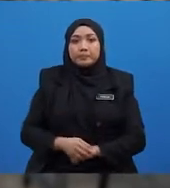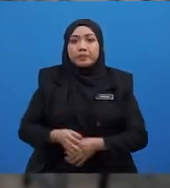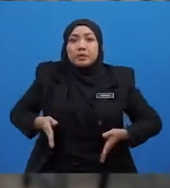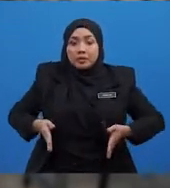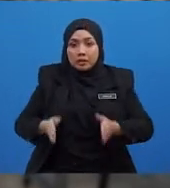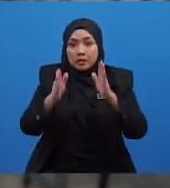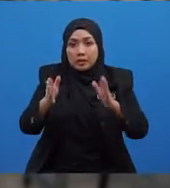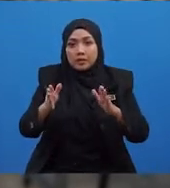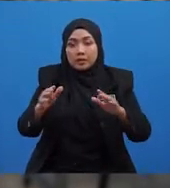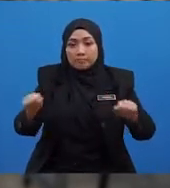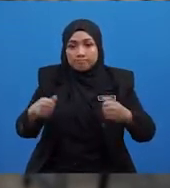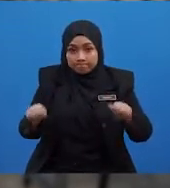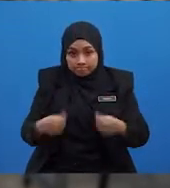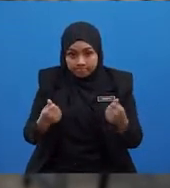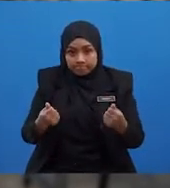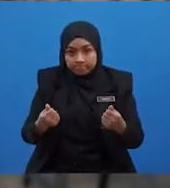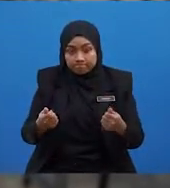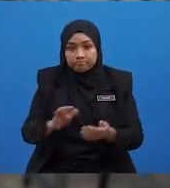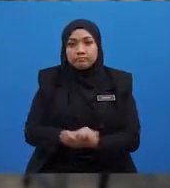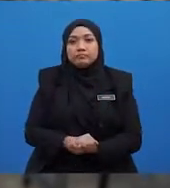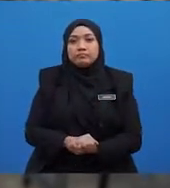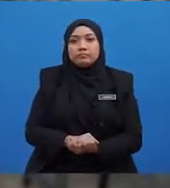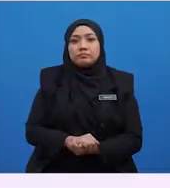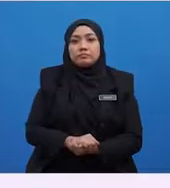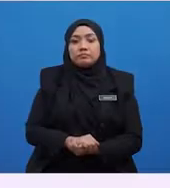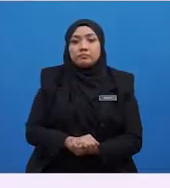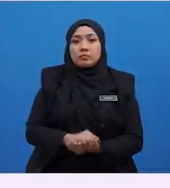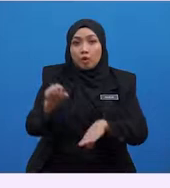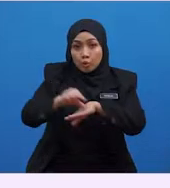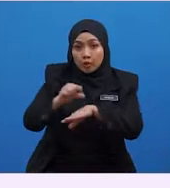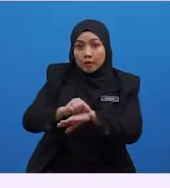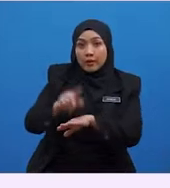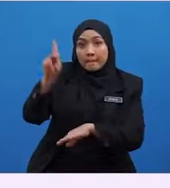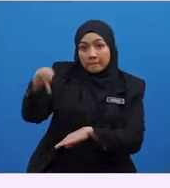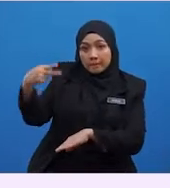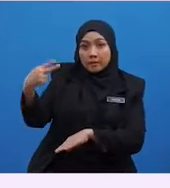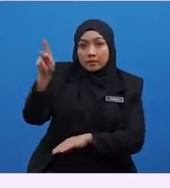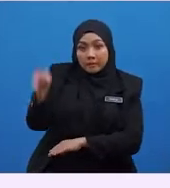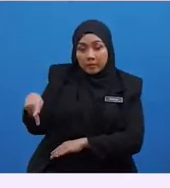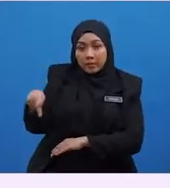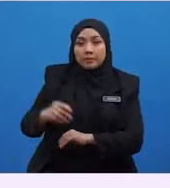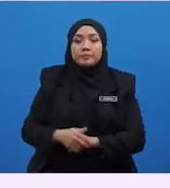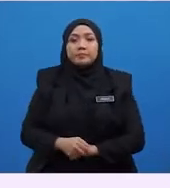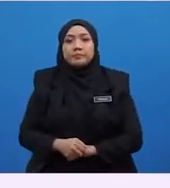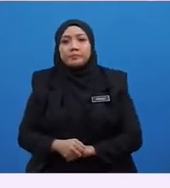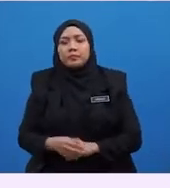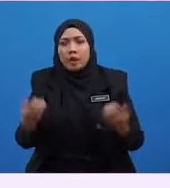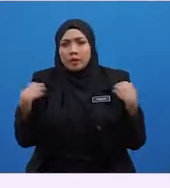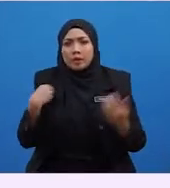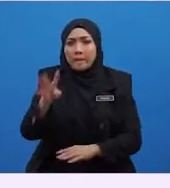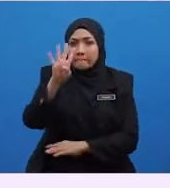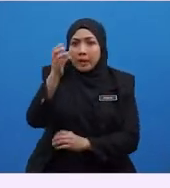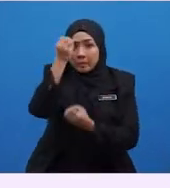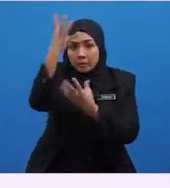pelayar web. Gunakan aplikasi PHP MyAdmin, klik pada tab Users. Di situ terdapat empat maklumat